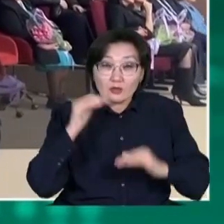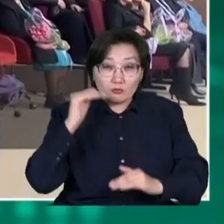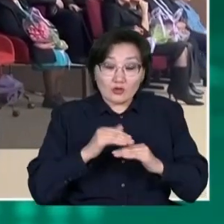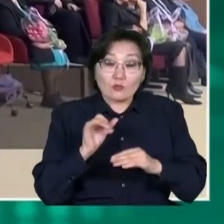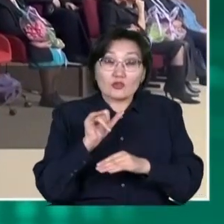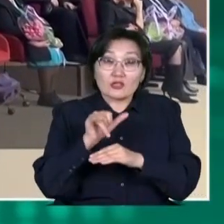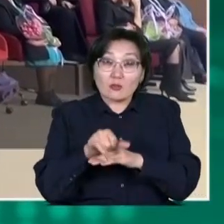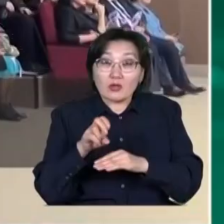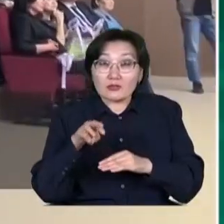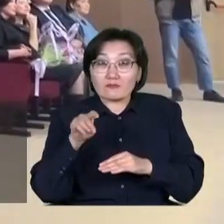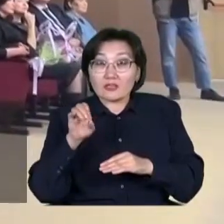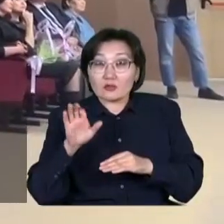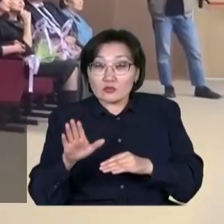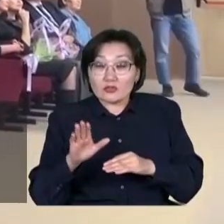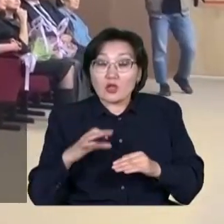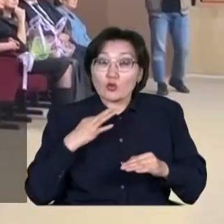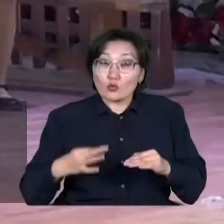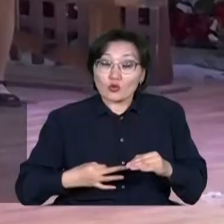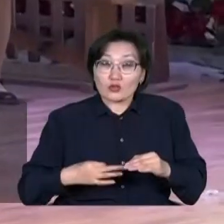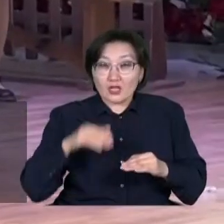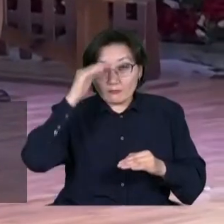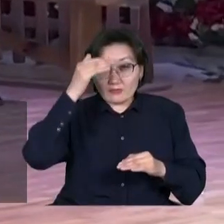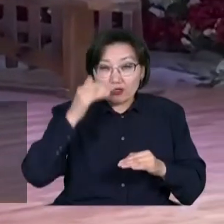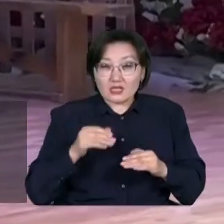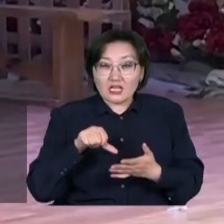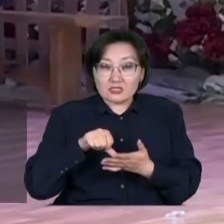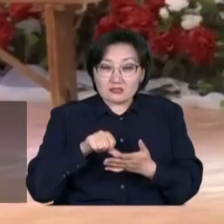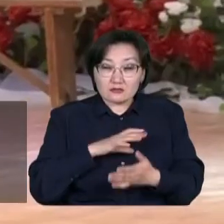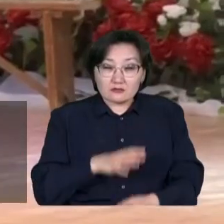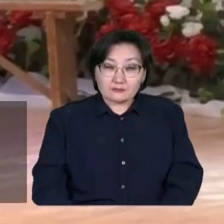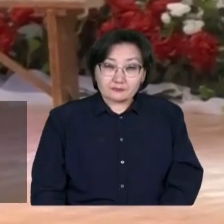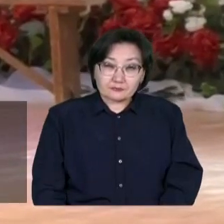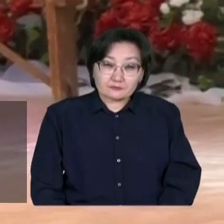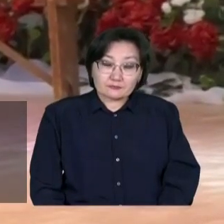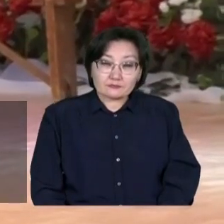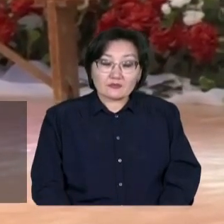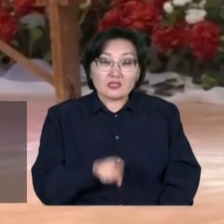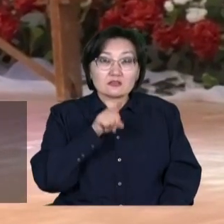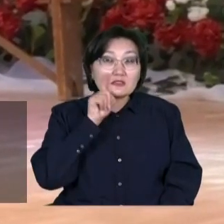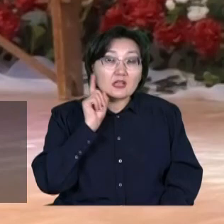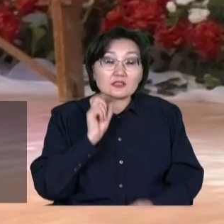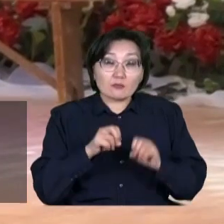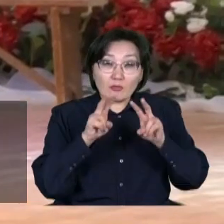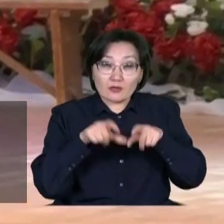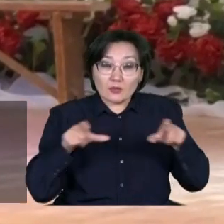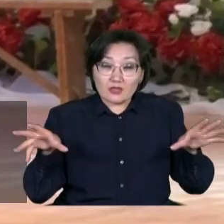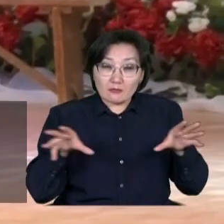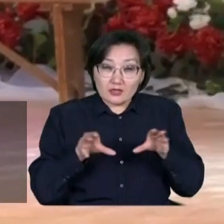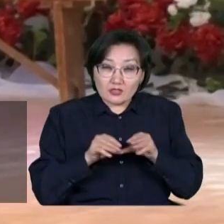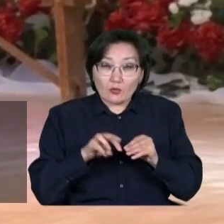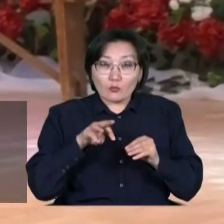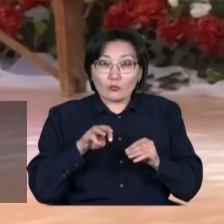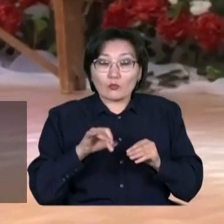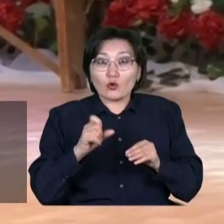болып Мұқағали Мақатаевтың ұлы мен келіні қатысты. Жас мамандармен бірге бірігіп